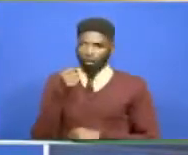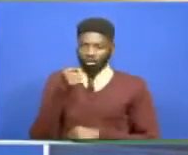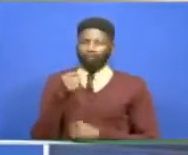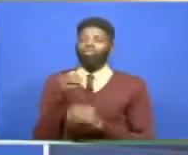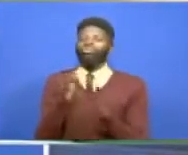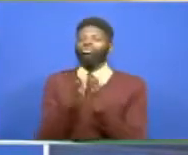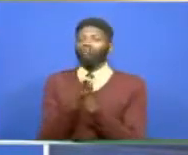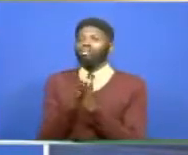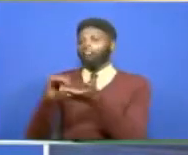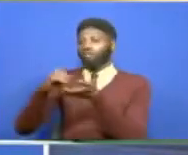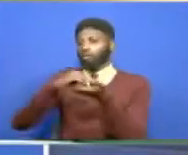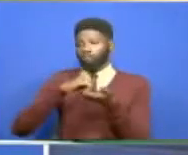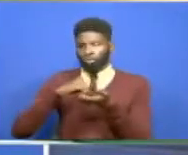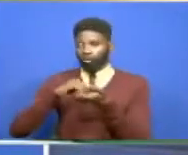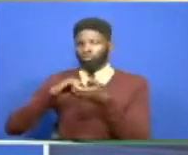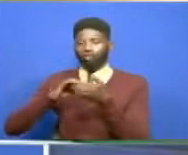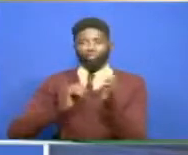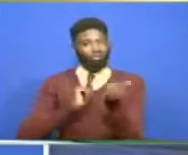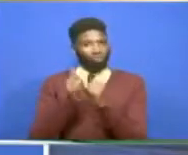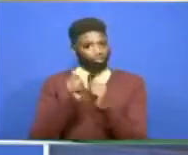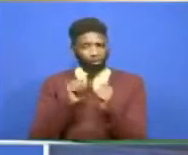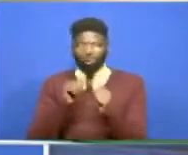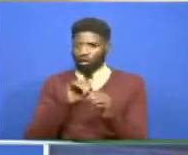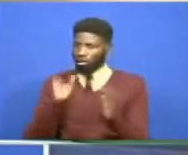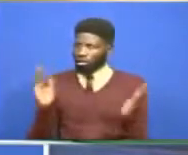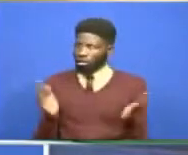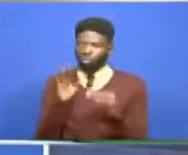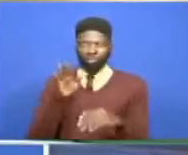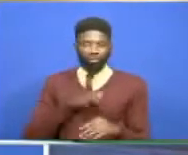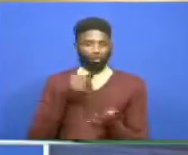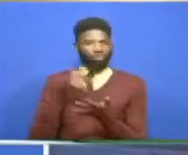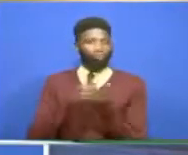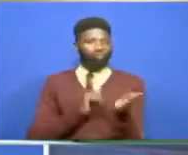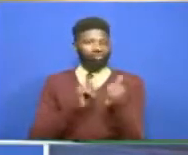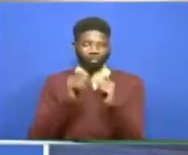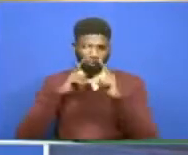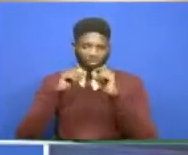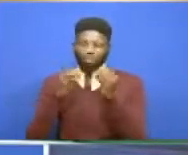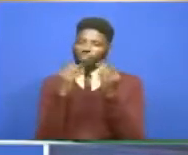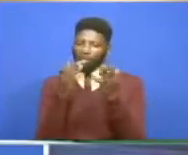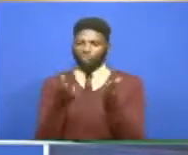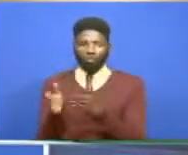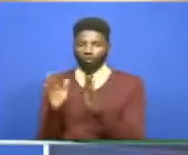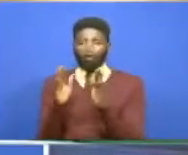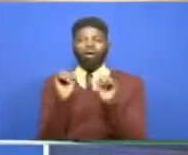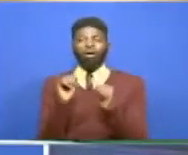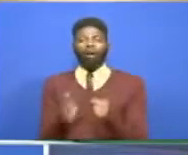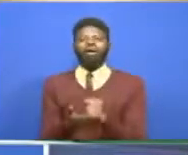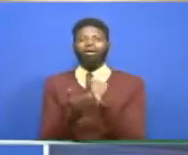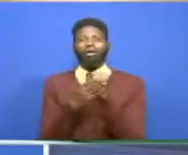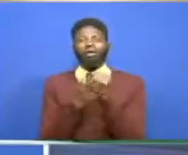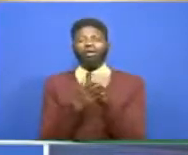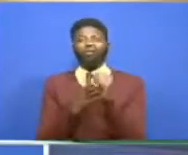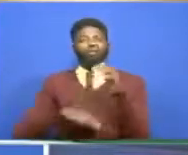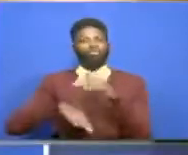people and women to get into the sport, arguing that there are many ways of contributing to the growth of the